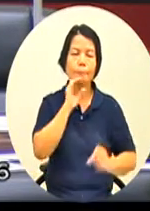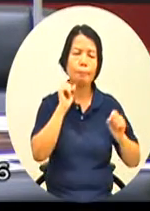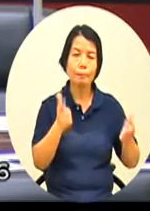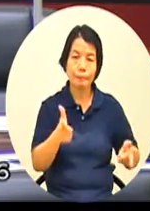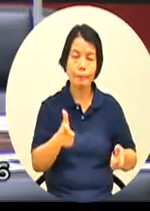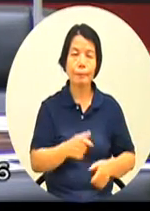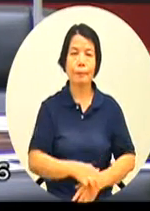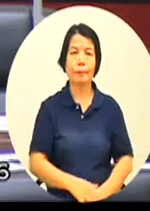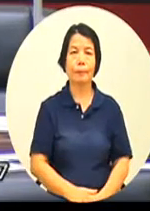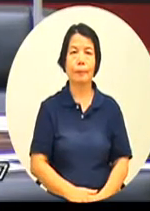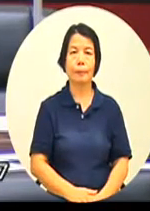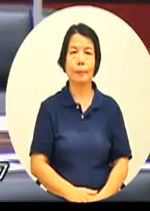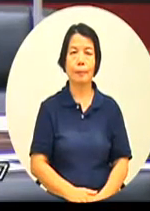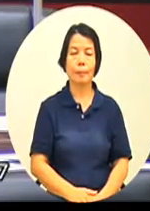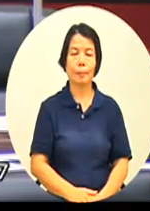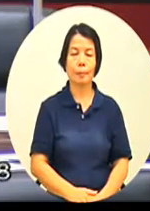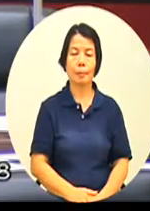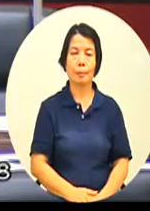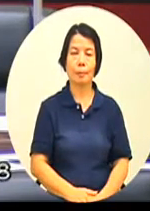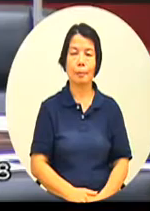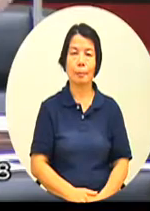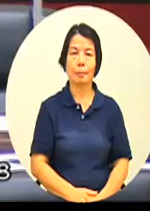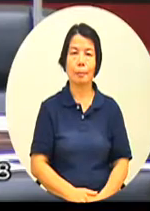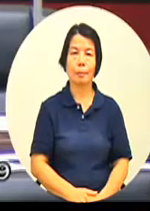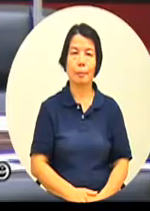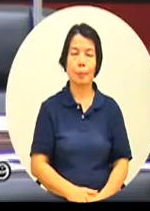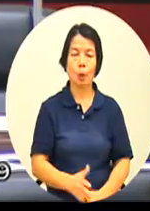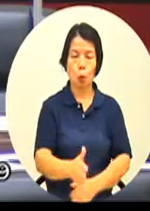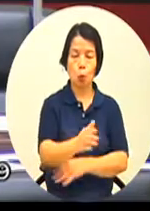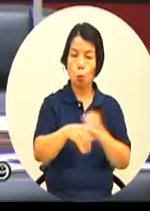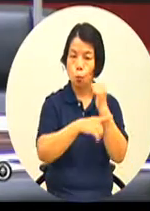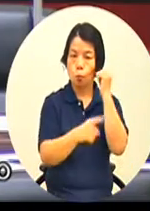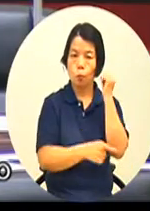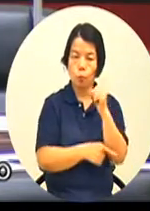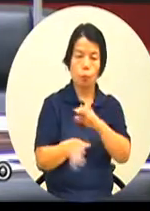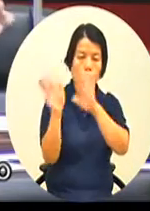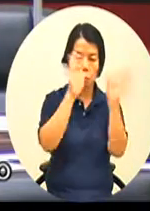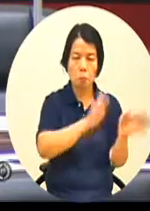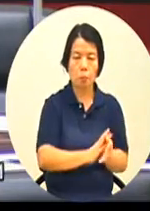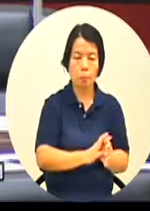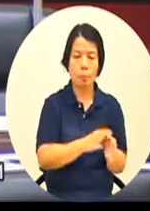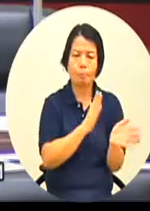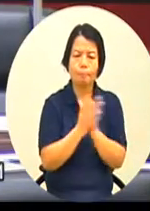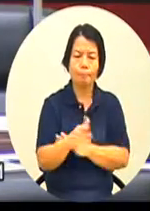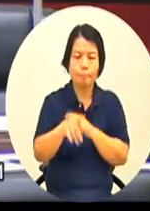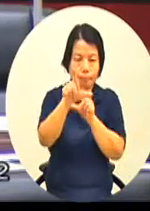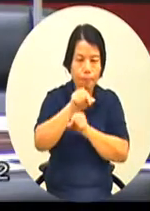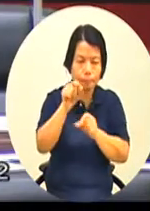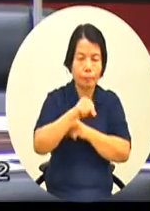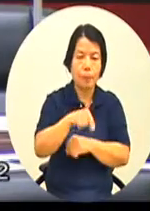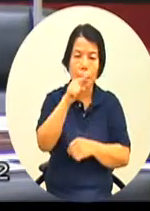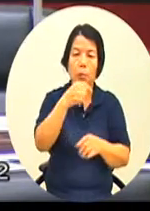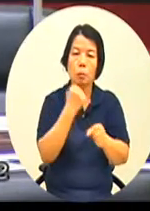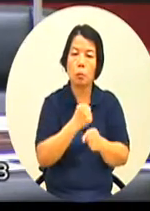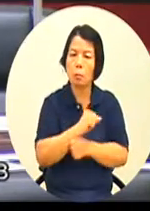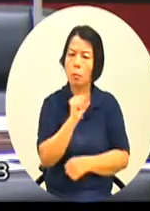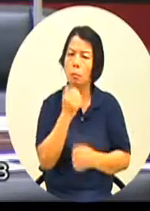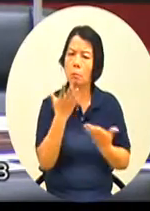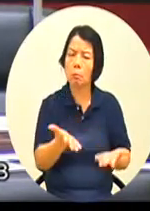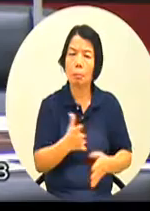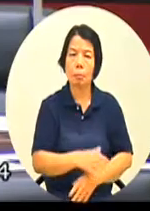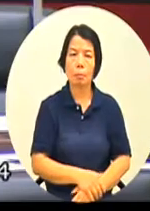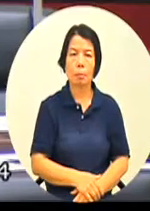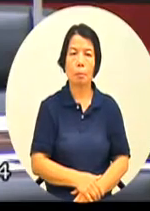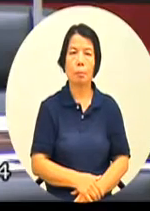样呢？合法合情又合理又大多数人都支持，那这样不能做吗？我跟各位报告，